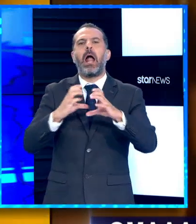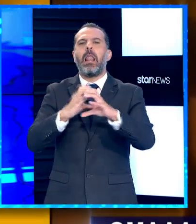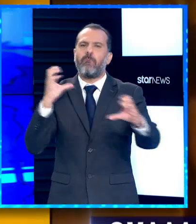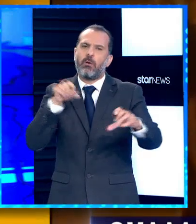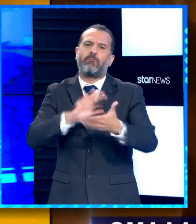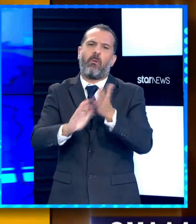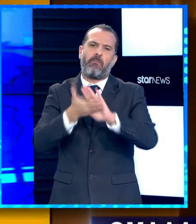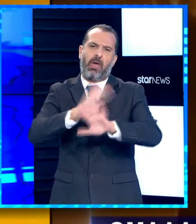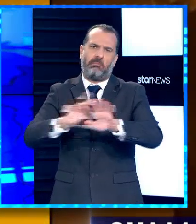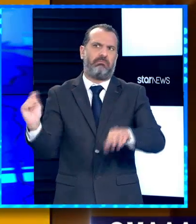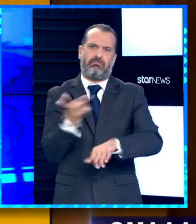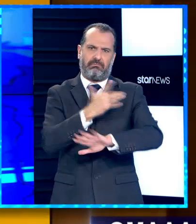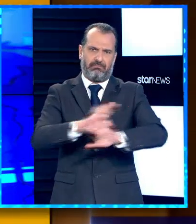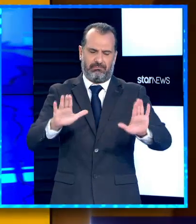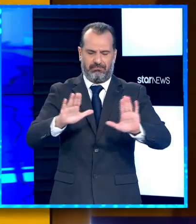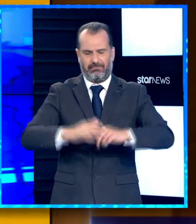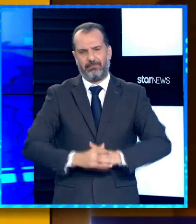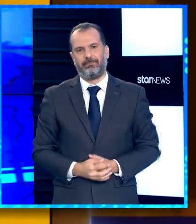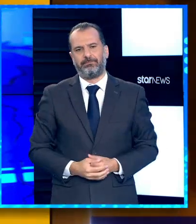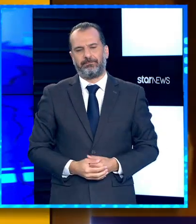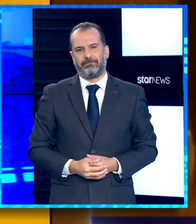όλους μας. Ευχαριστώ πολύ, Παναγιώτη.